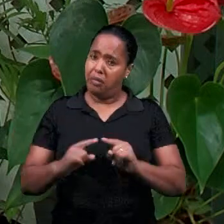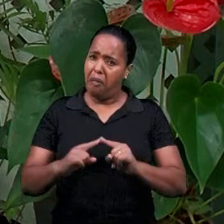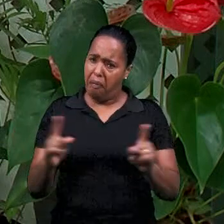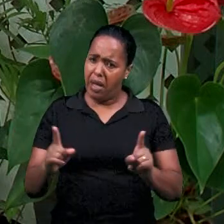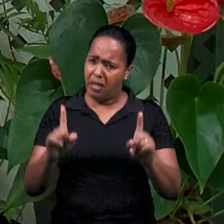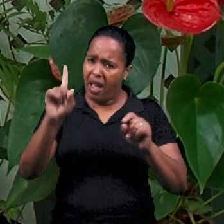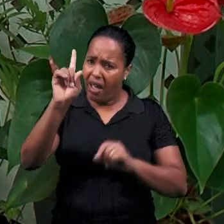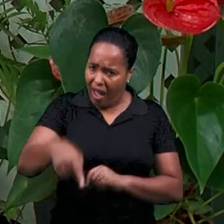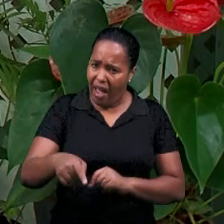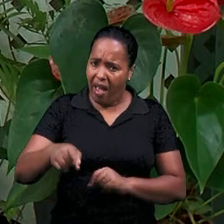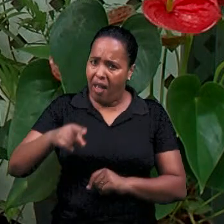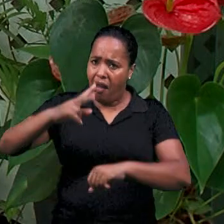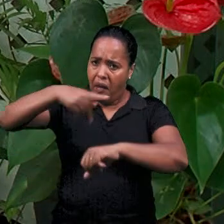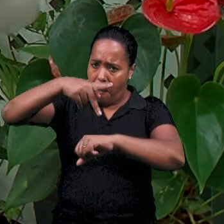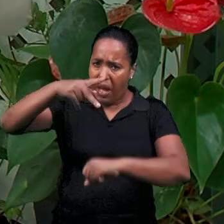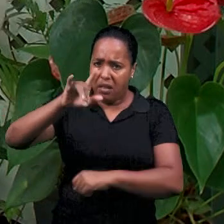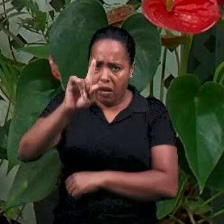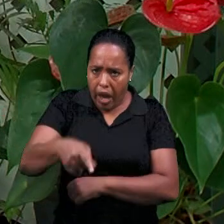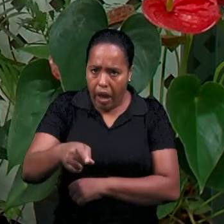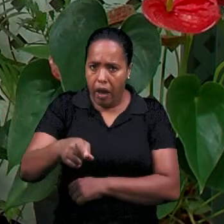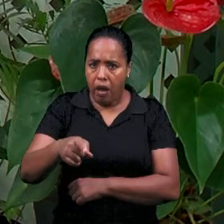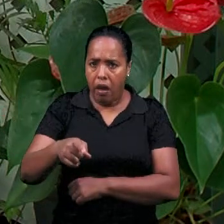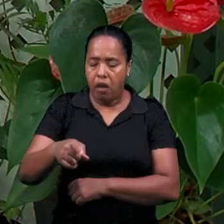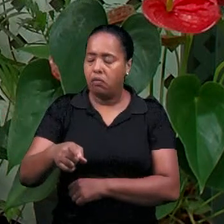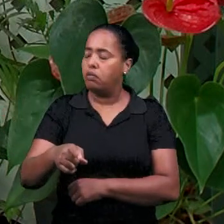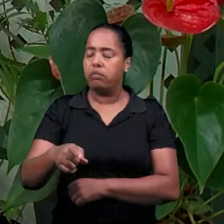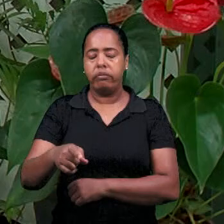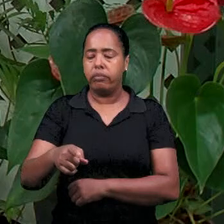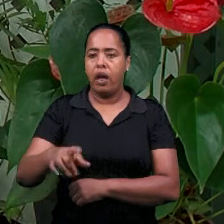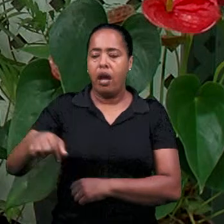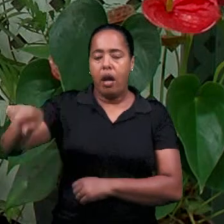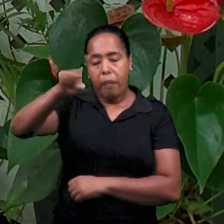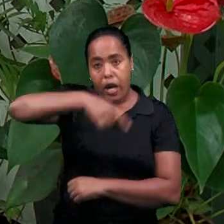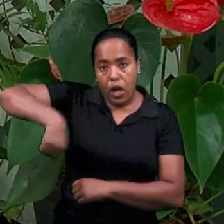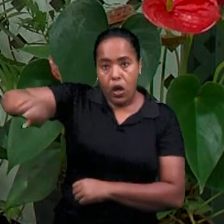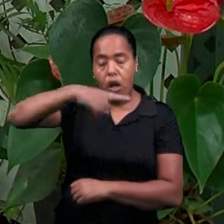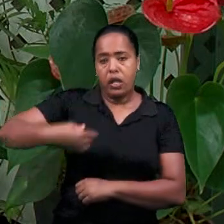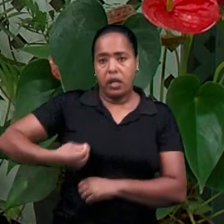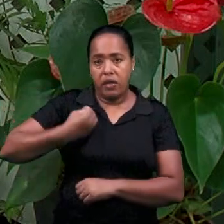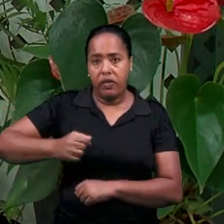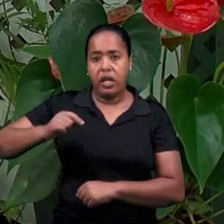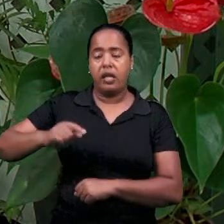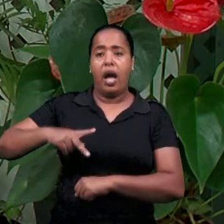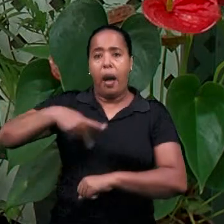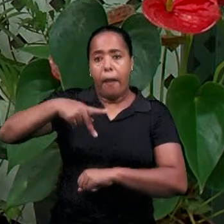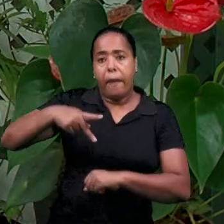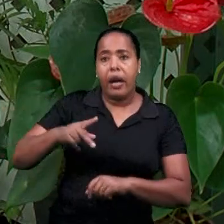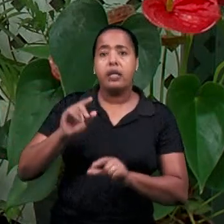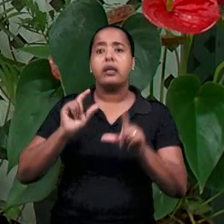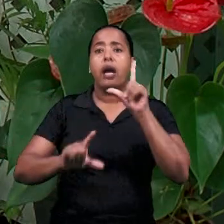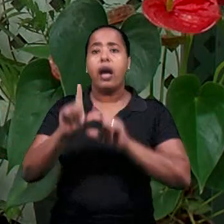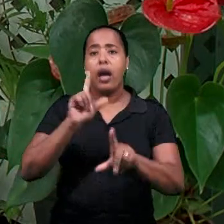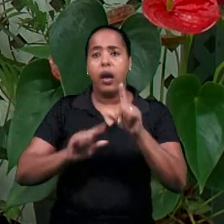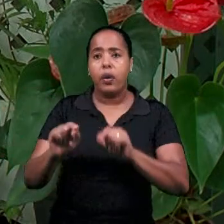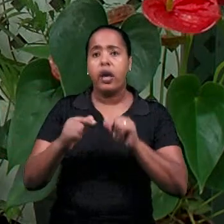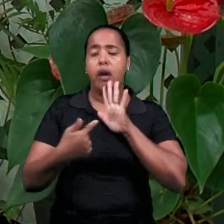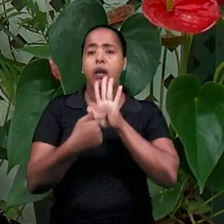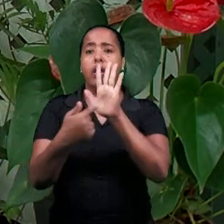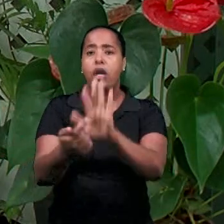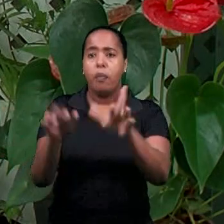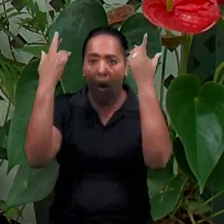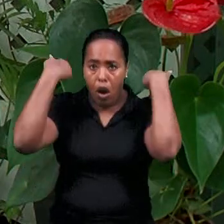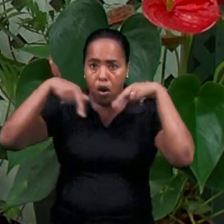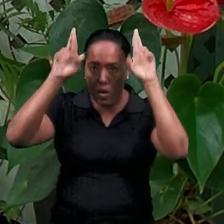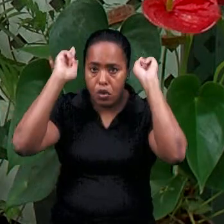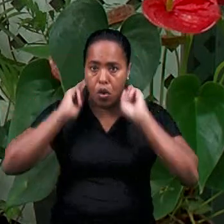Mais est-ce que c'est cela que c'est la Pâque? Pour nous, la Pâque spirituelle, la Pâque qui parle